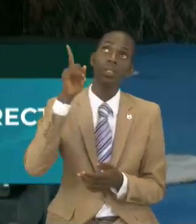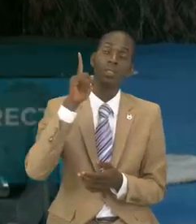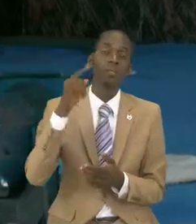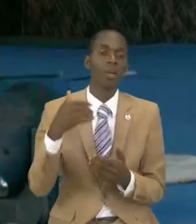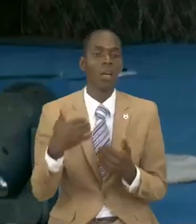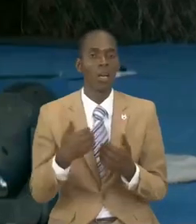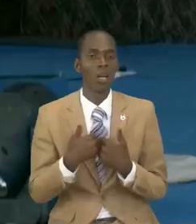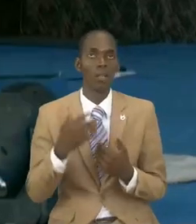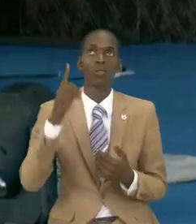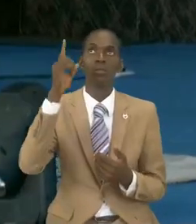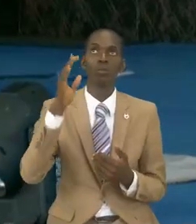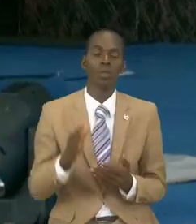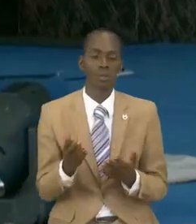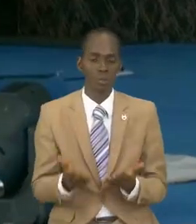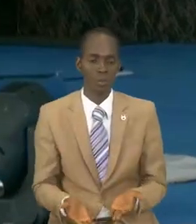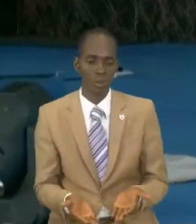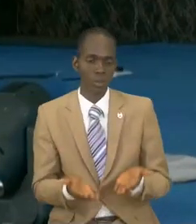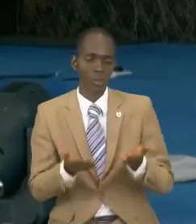Dieu l'a élevé